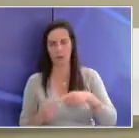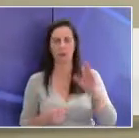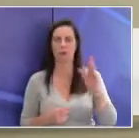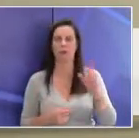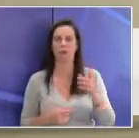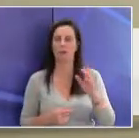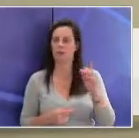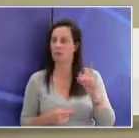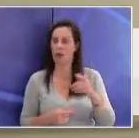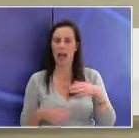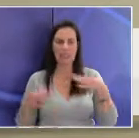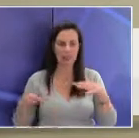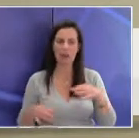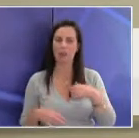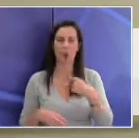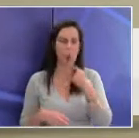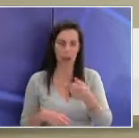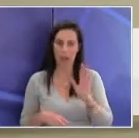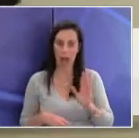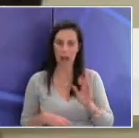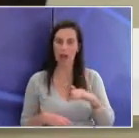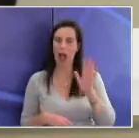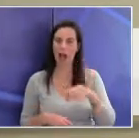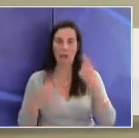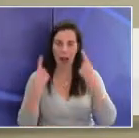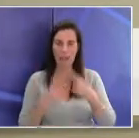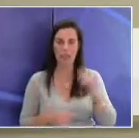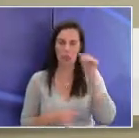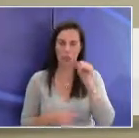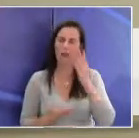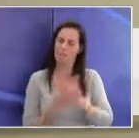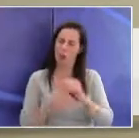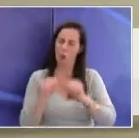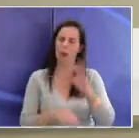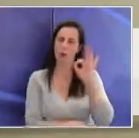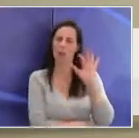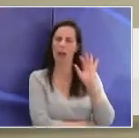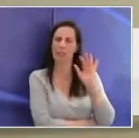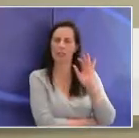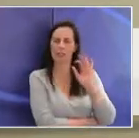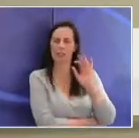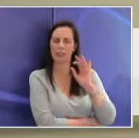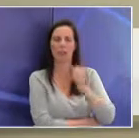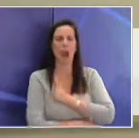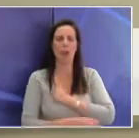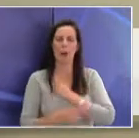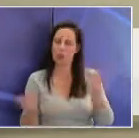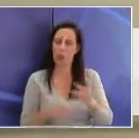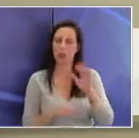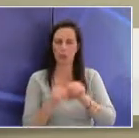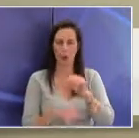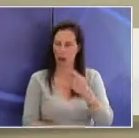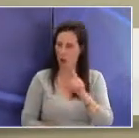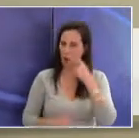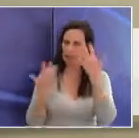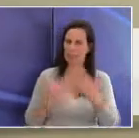התורה, הספרדים, אני יכול לסבר את האוזן שלה. גם ציבור חרדי אשכנזי כבר תומך בש"ס, ציבור מסורתי יחזור אלינו, אני חושב... אבל בכלל... לא רואים